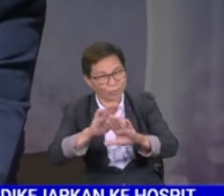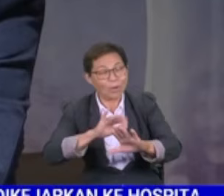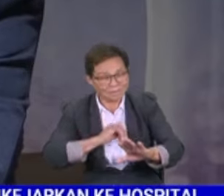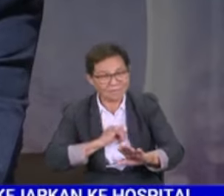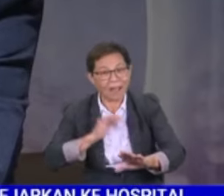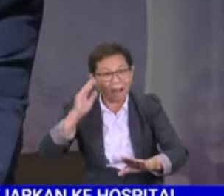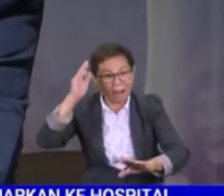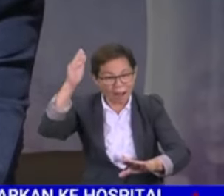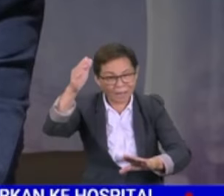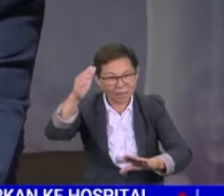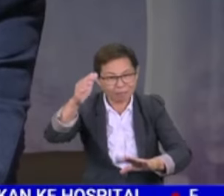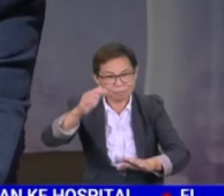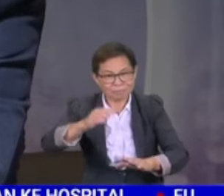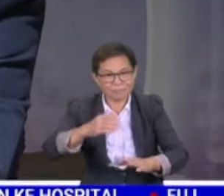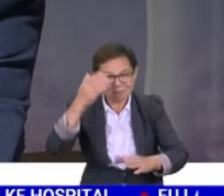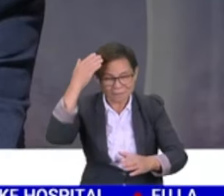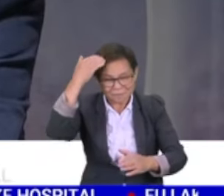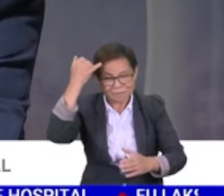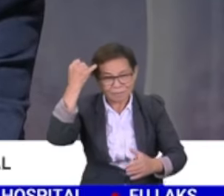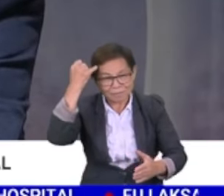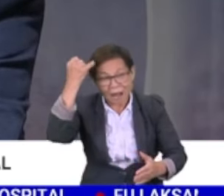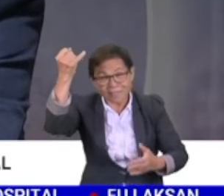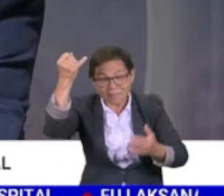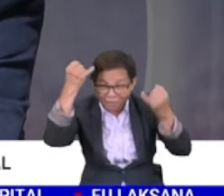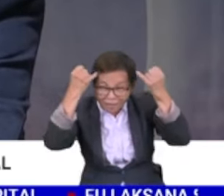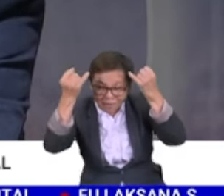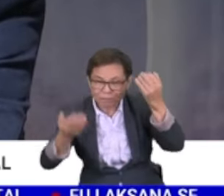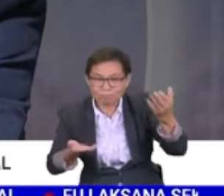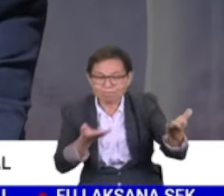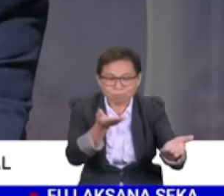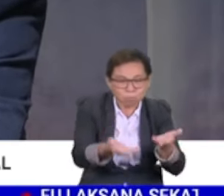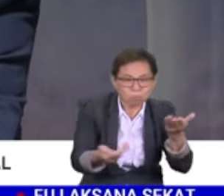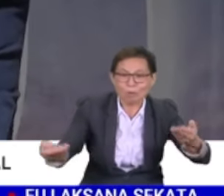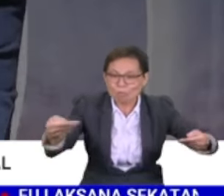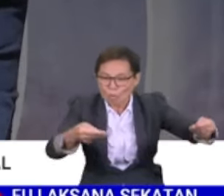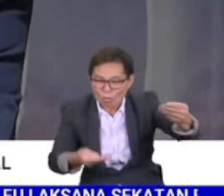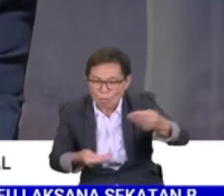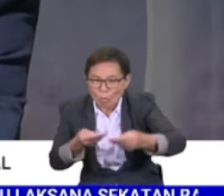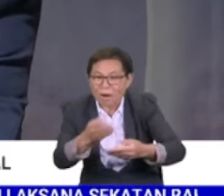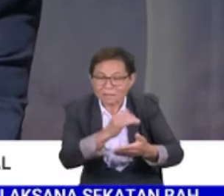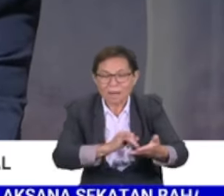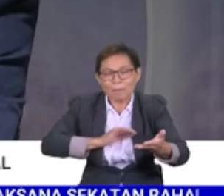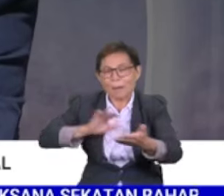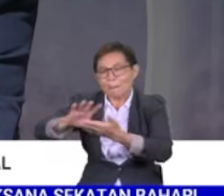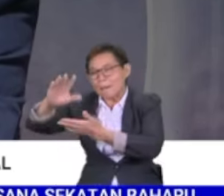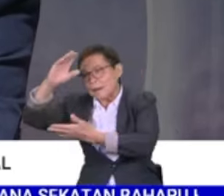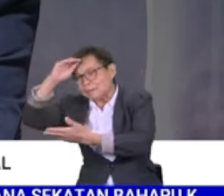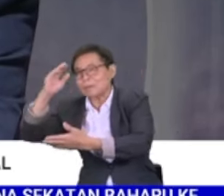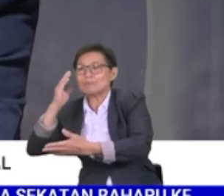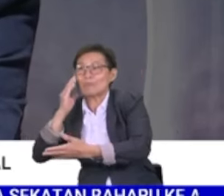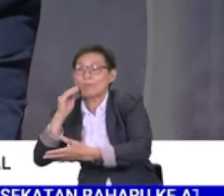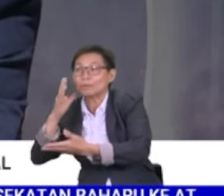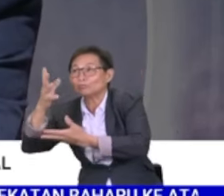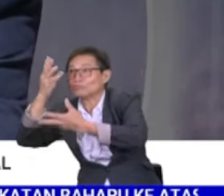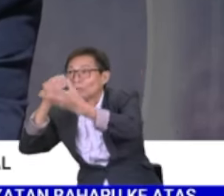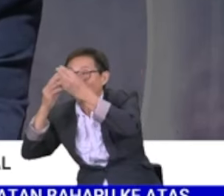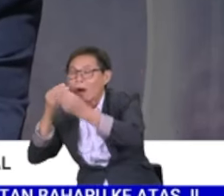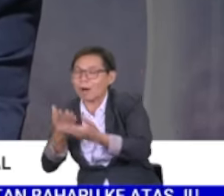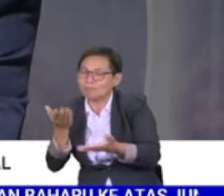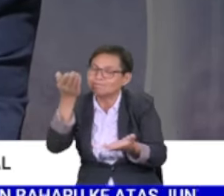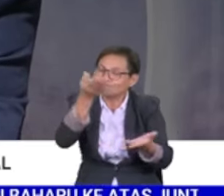memberi inputs-inputs yang pernah saya belajar, pengalaman apa yang saya dapat selama